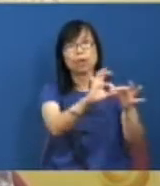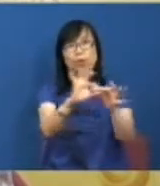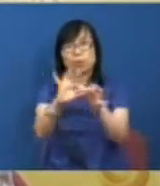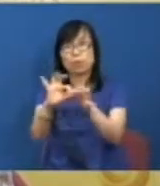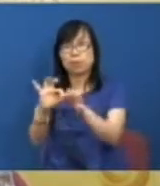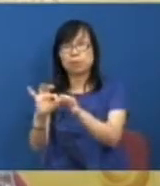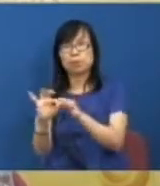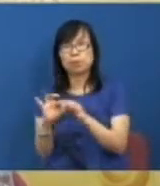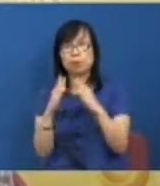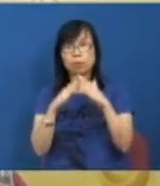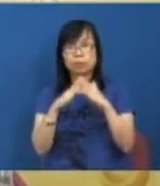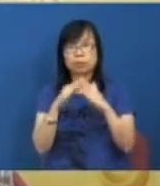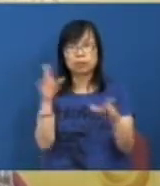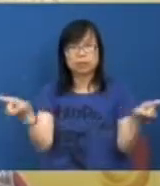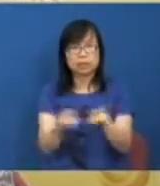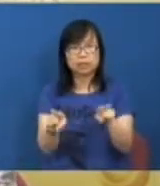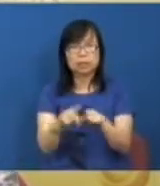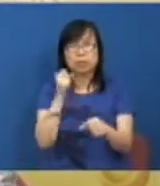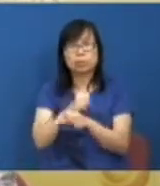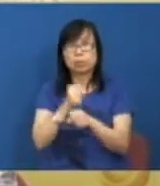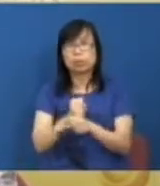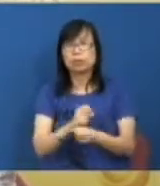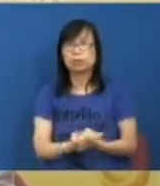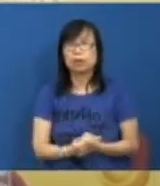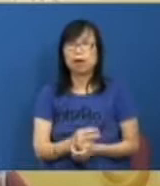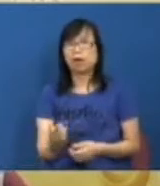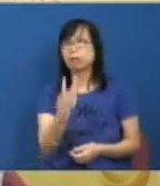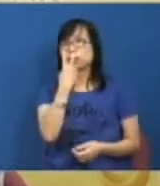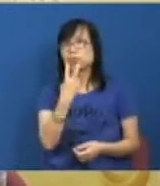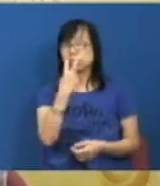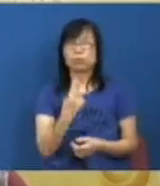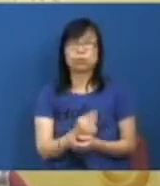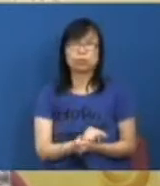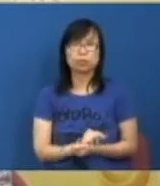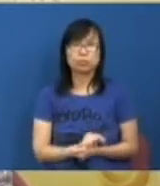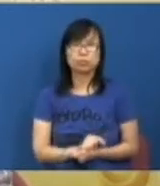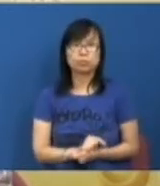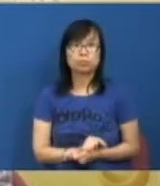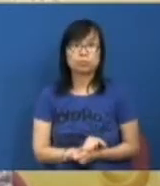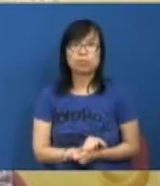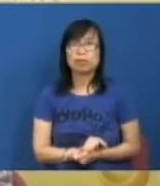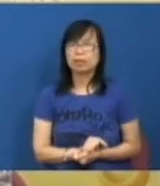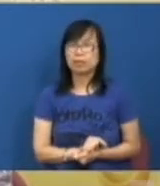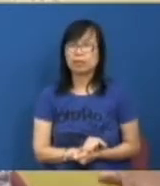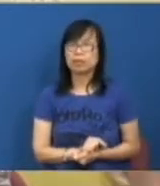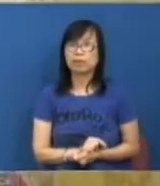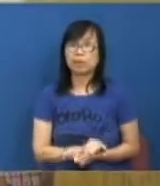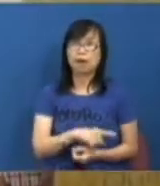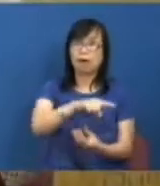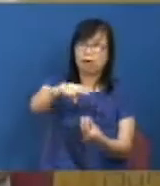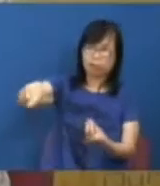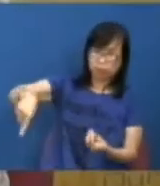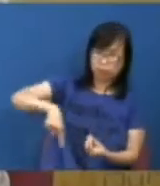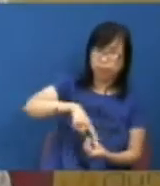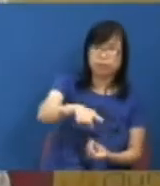起做嘅。譬如可能我哋會有好似頭先咁講話沼氣嗰啲問題，其實可能我哋有個化糞池 區域性啊，區域性嘅沼氣 未